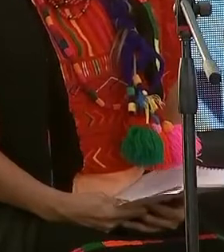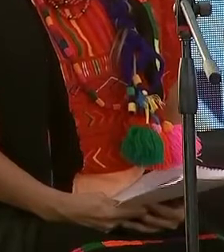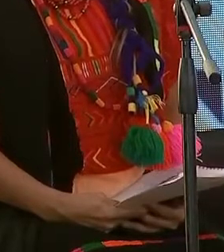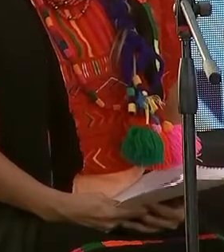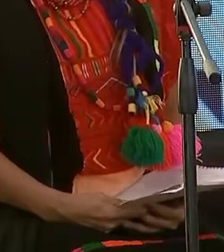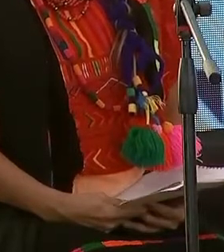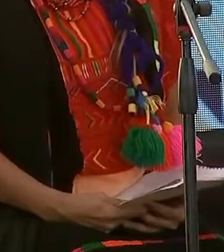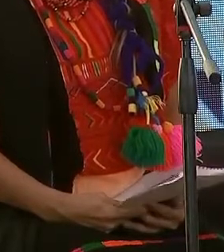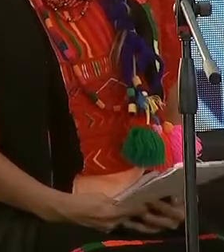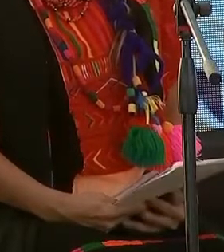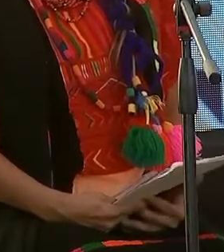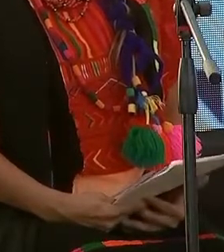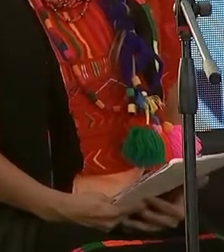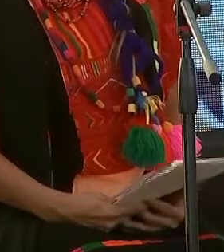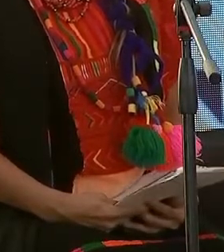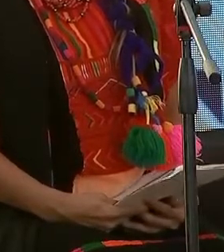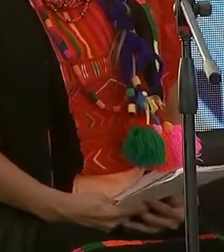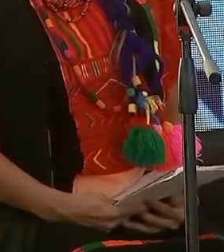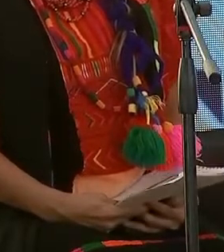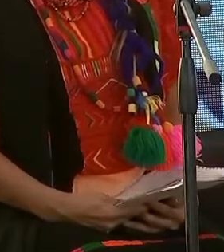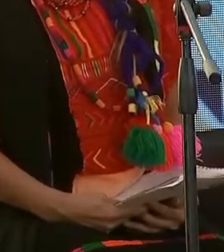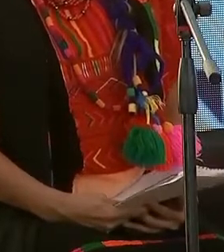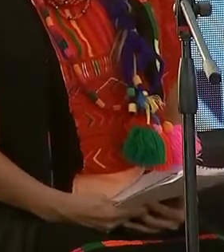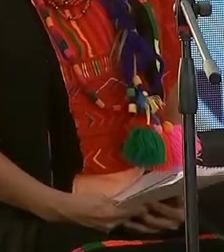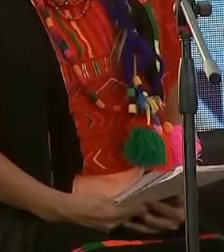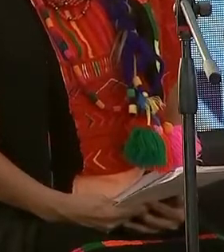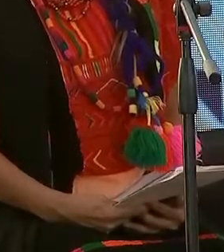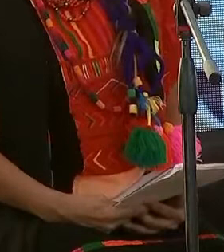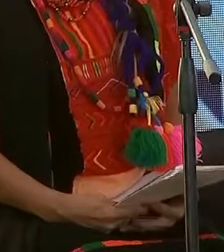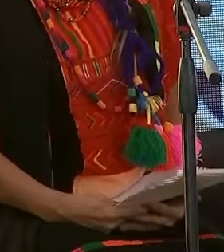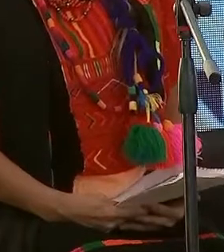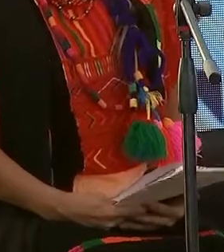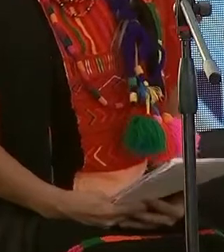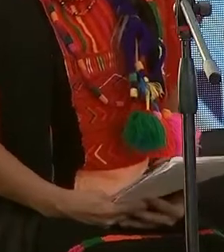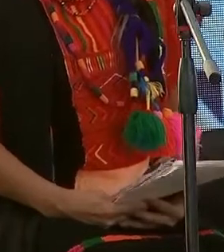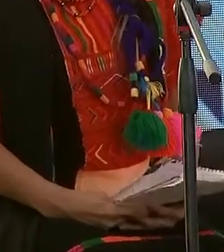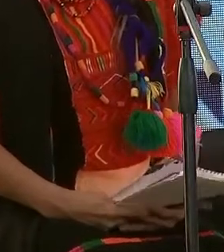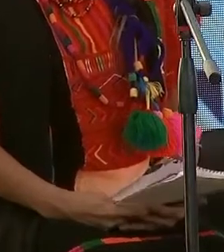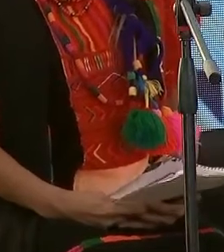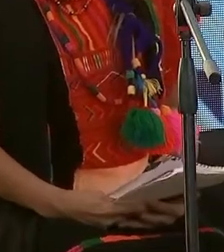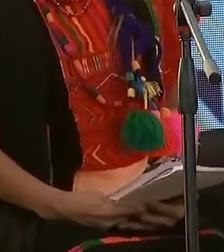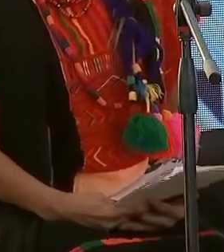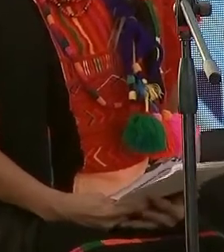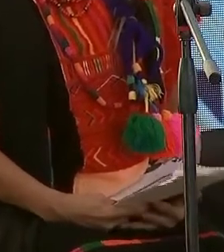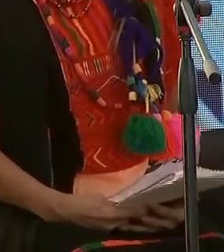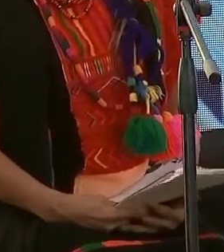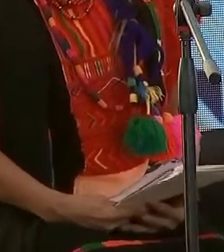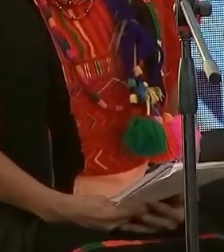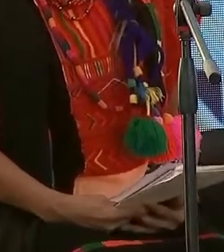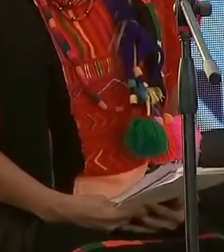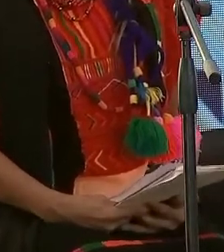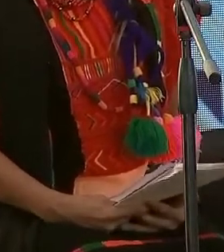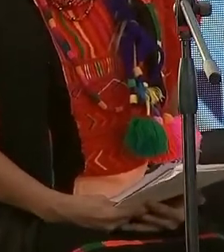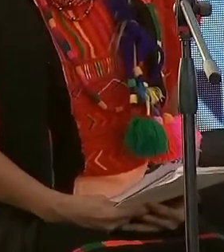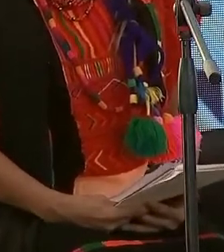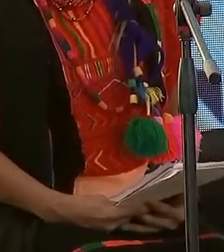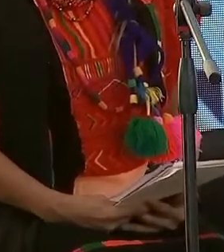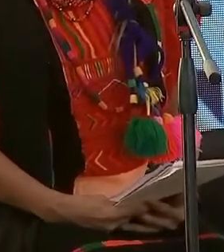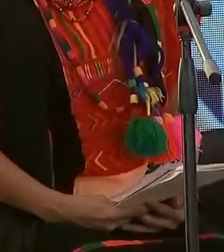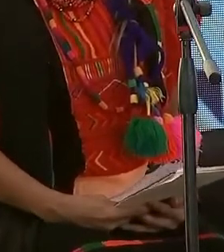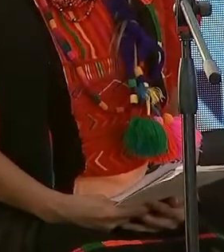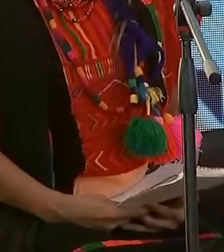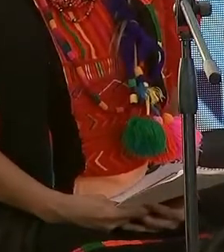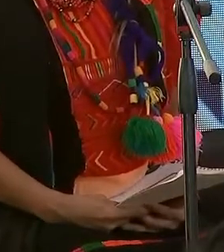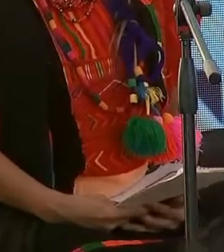Yukon et mes seins rejoindraient les rochers du Nunavut. Mes pieds caresseront les îles de la Madeleine pour que je puisse raconter à mes